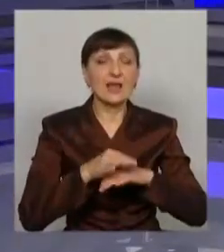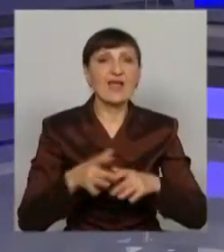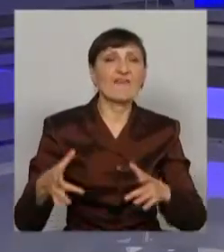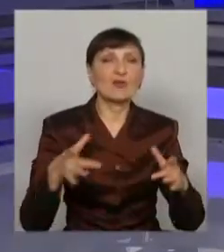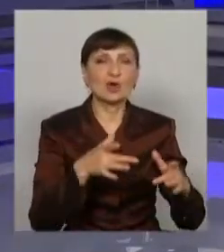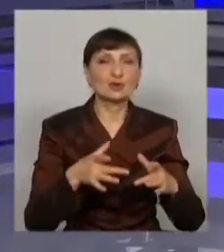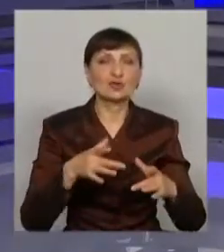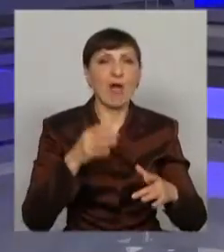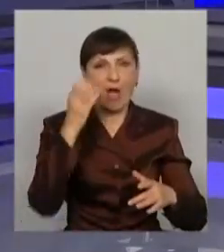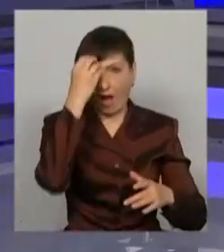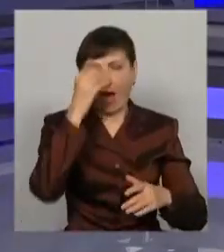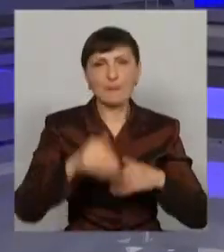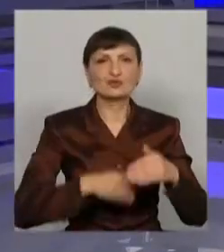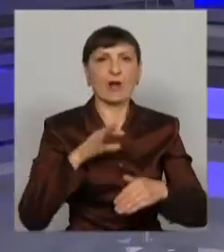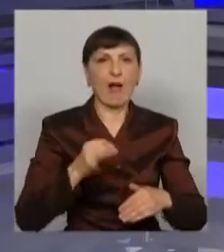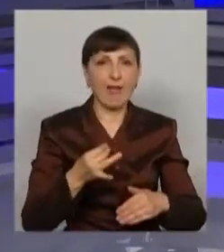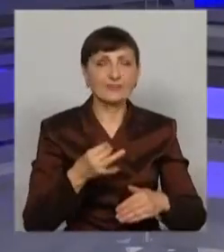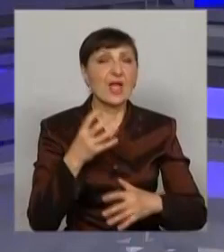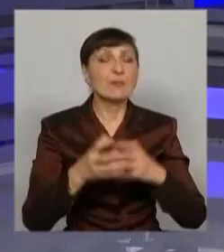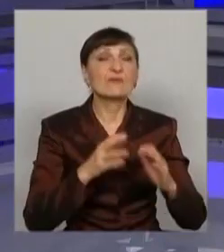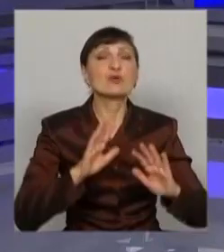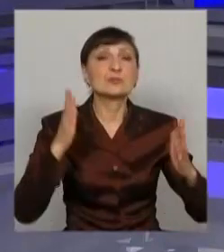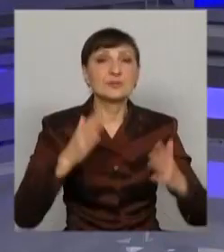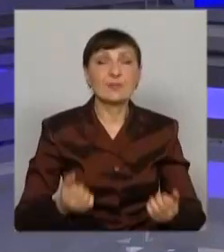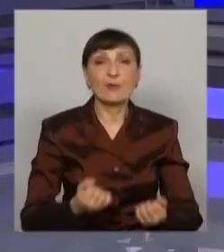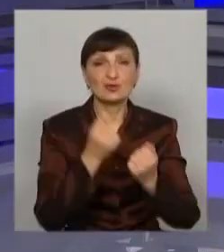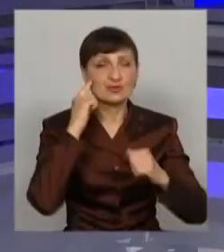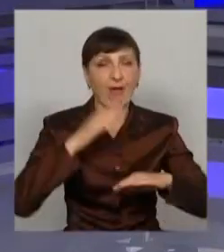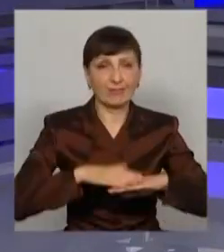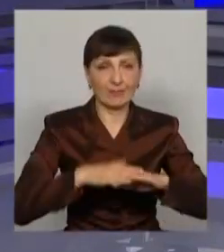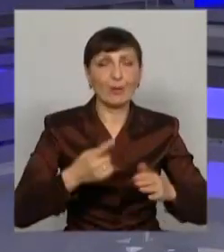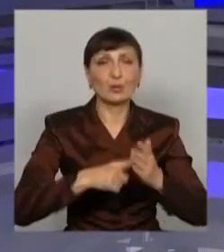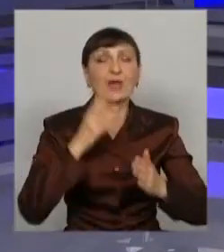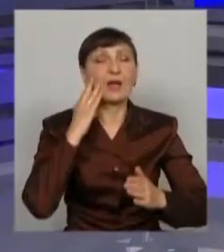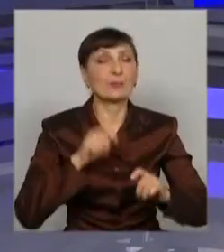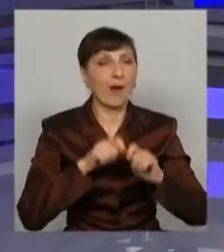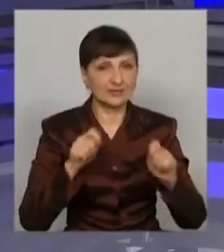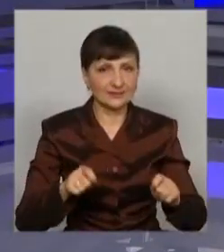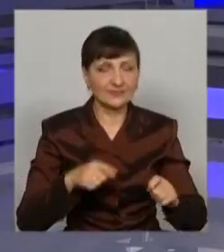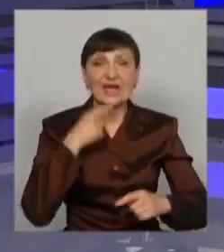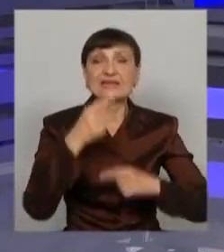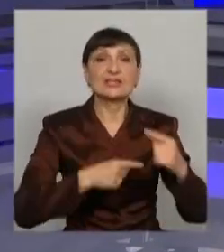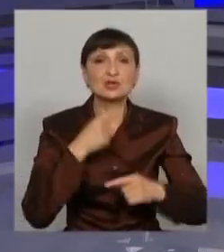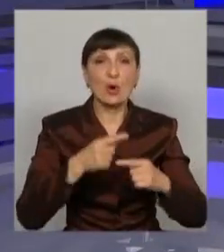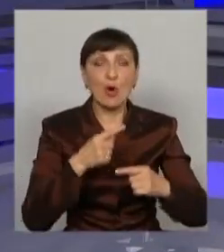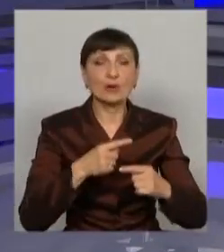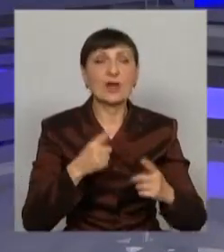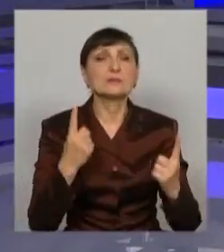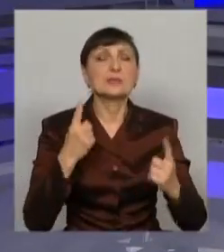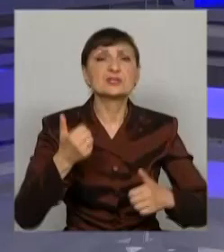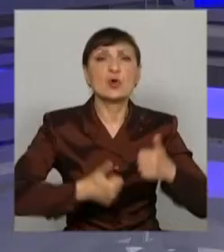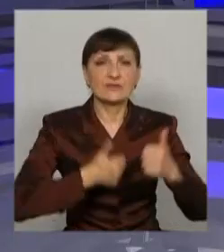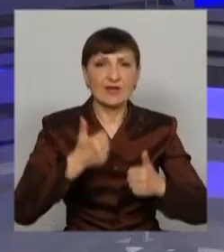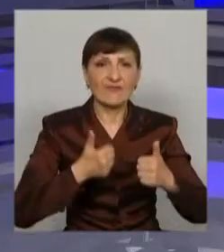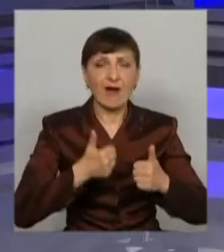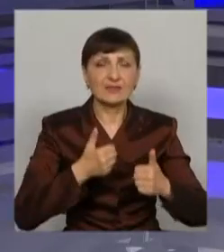водохранилище Капчагай. Мировое событие организовано при поддержке акимата города Алматы. Отмечу, традиционно масштабное соревнование